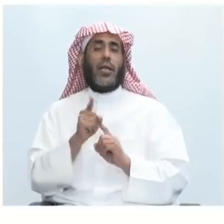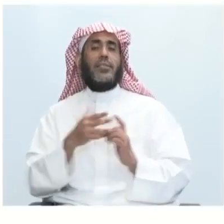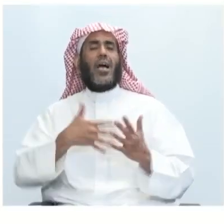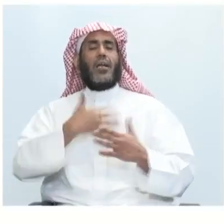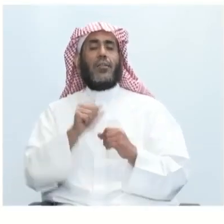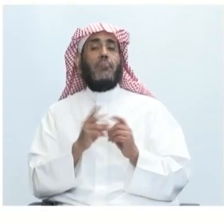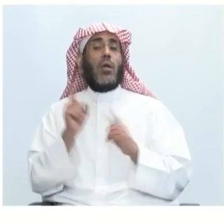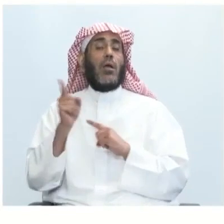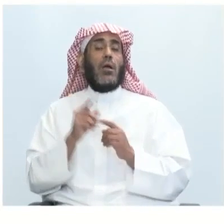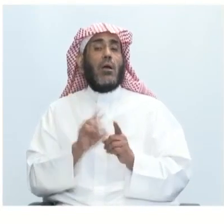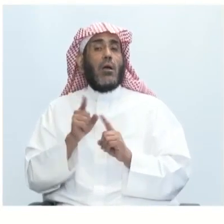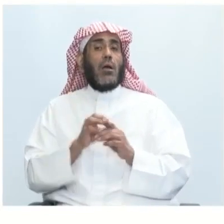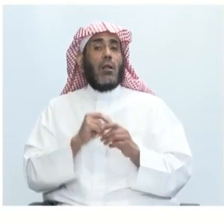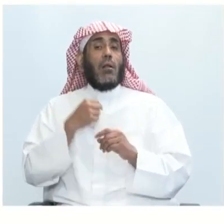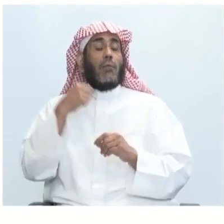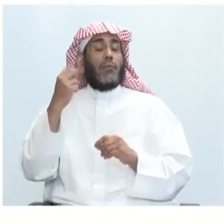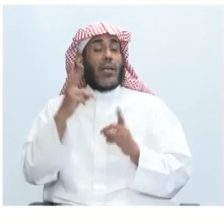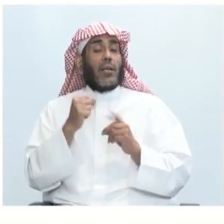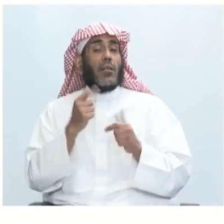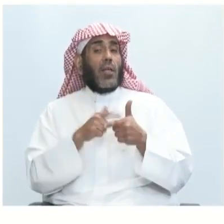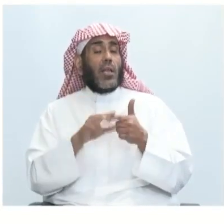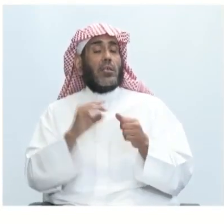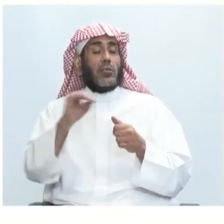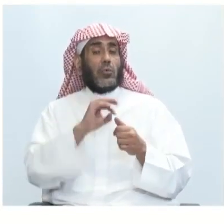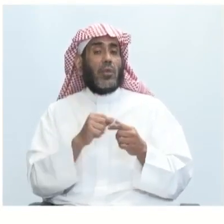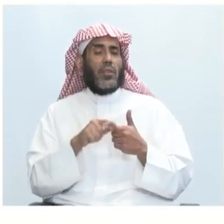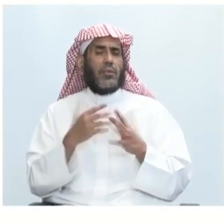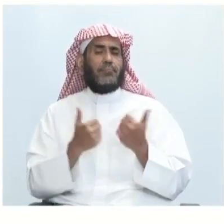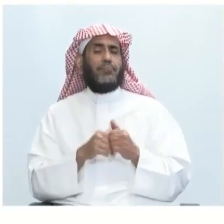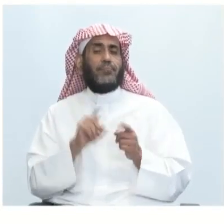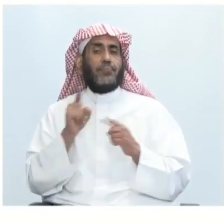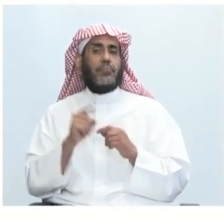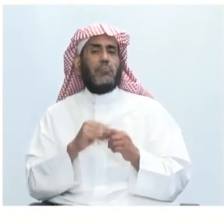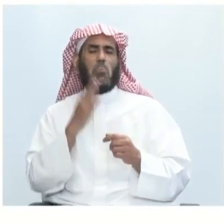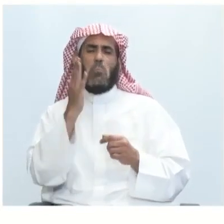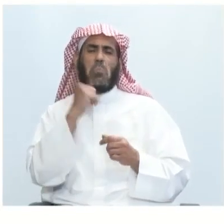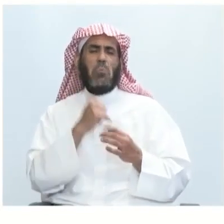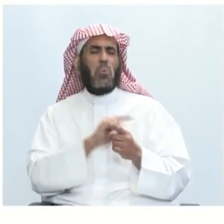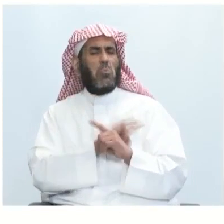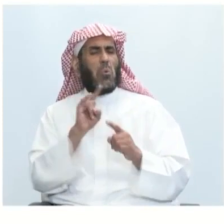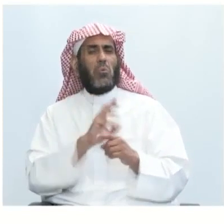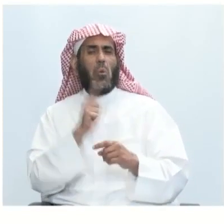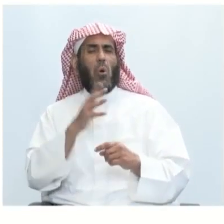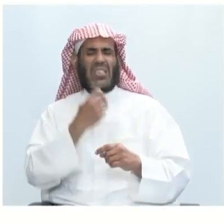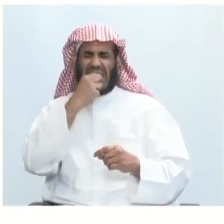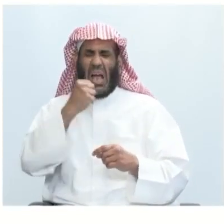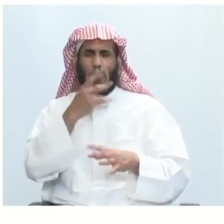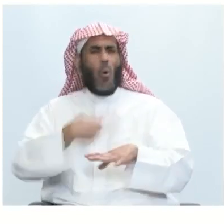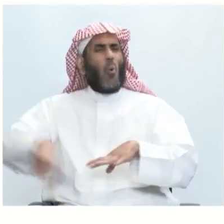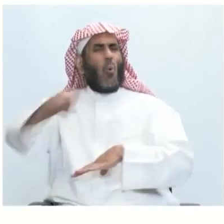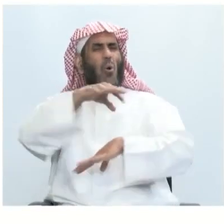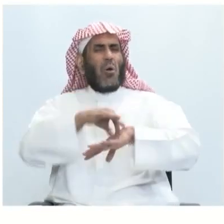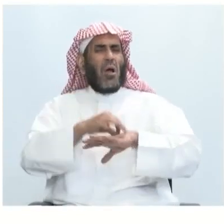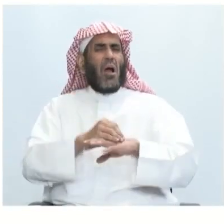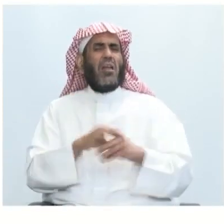الفقره الثانيه طبعا هذه قد اجيبت سنجيب عن الثانيه هنا بدون اللغه يصعب على البشر ان